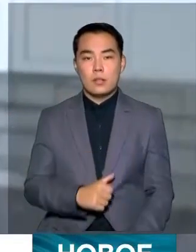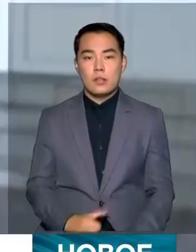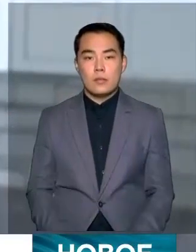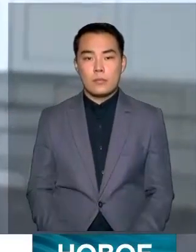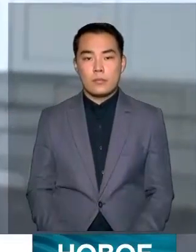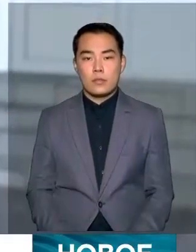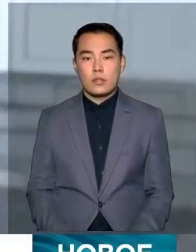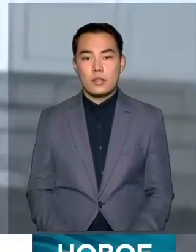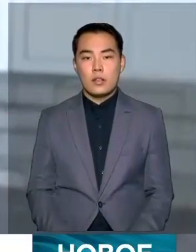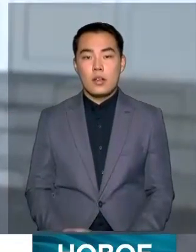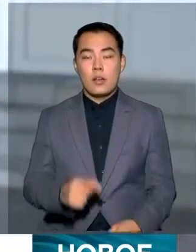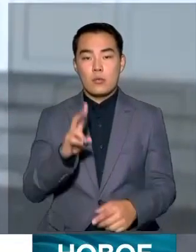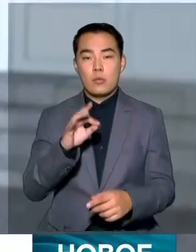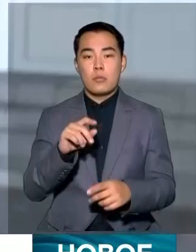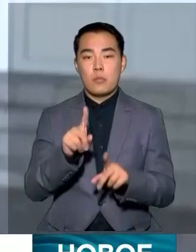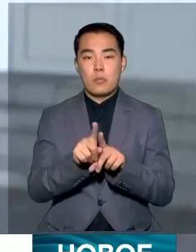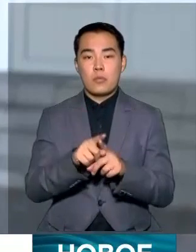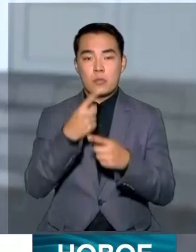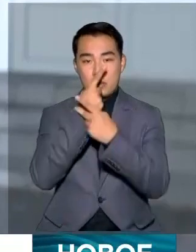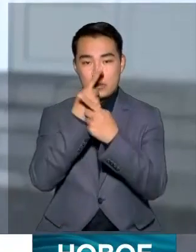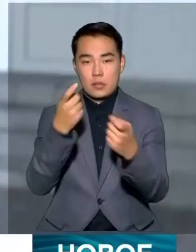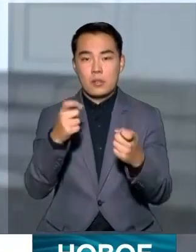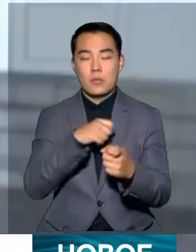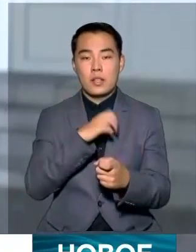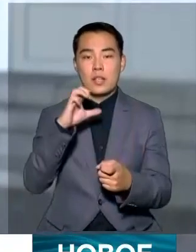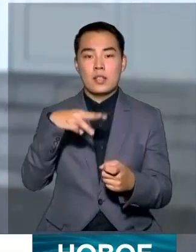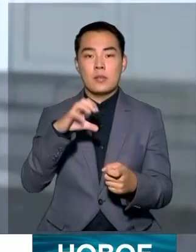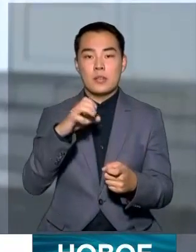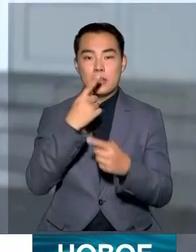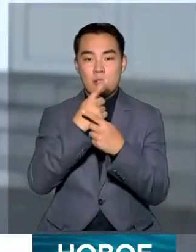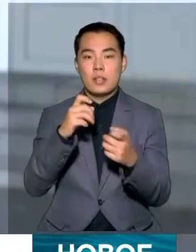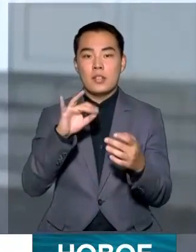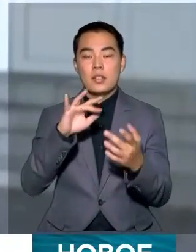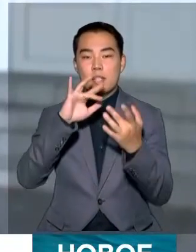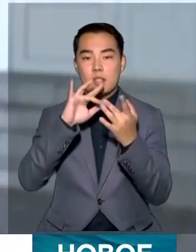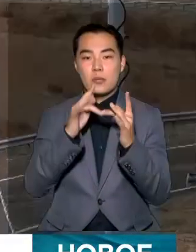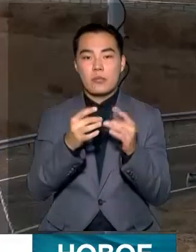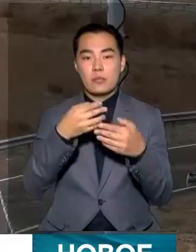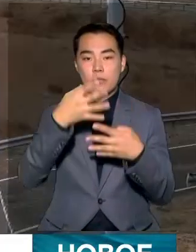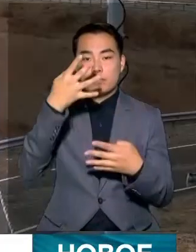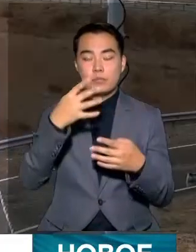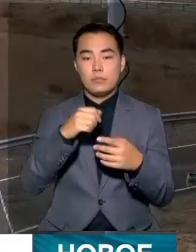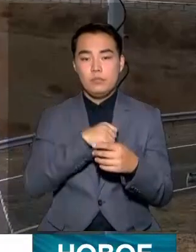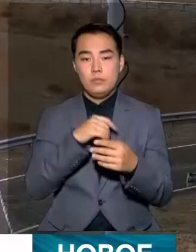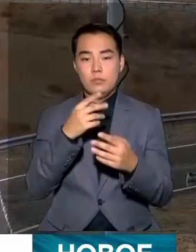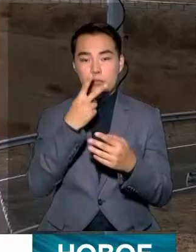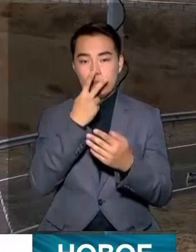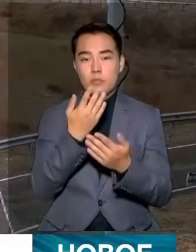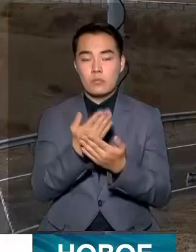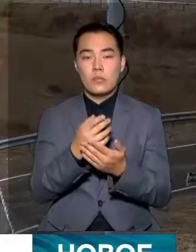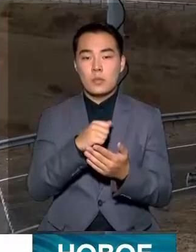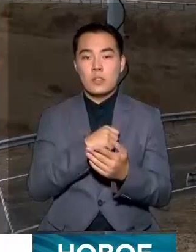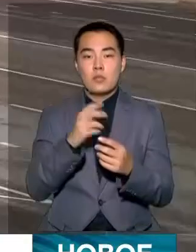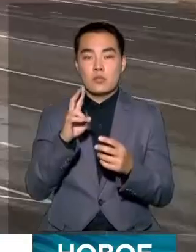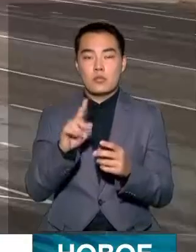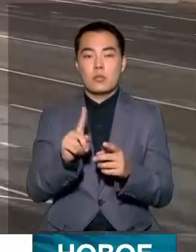производилось смс-оповещение. Также информация была размещена на интернет-ресурсе «Дармен». И пока все автодороги